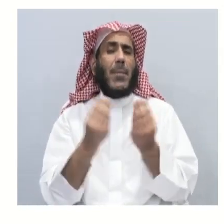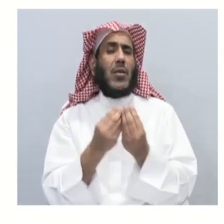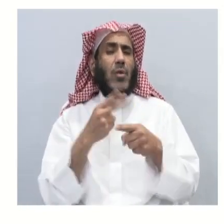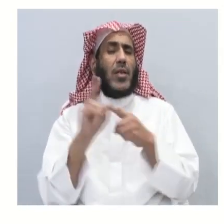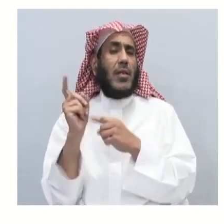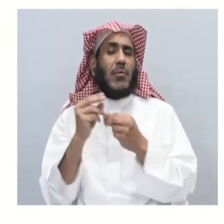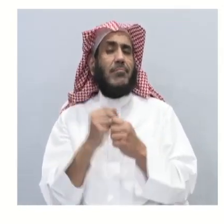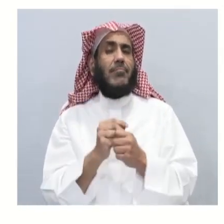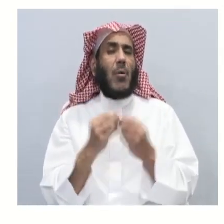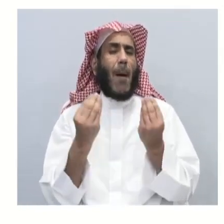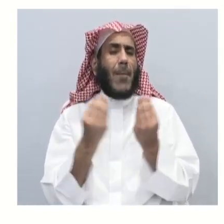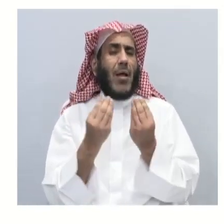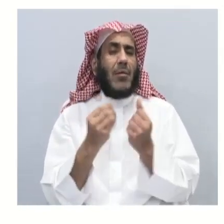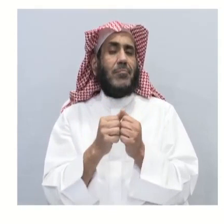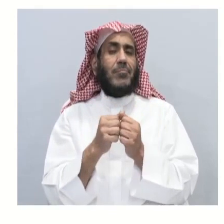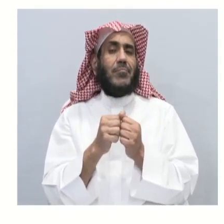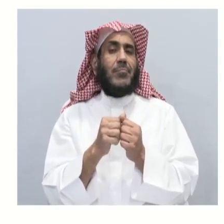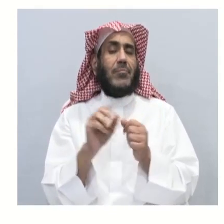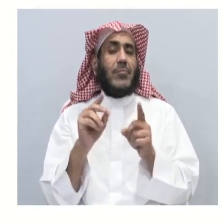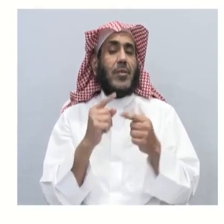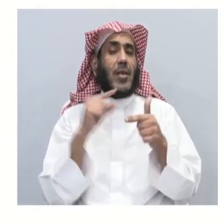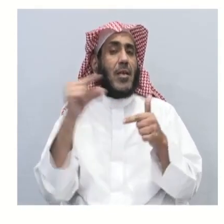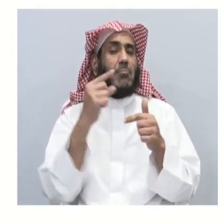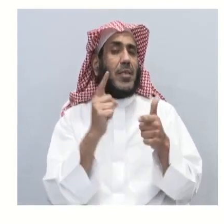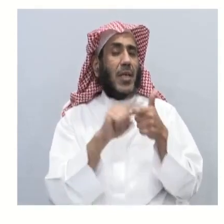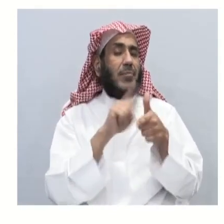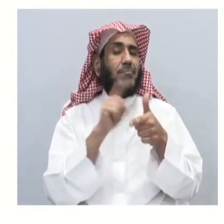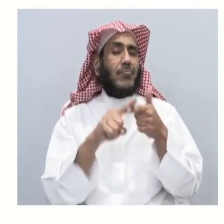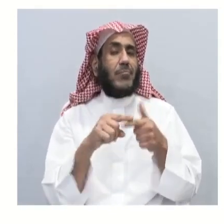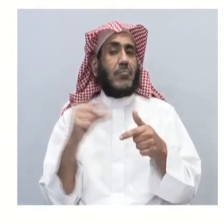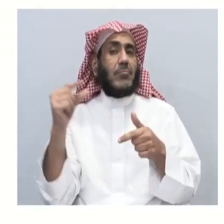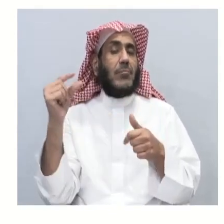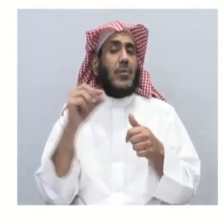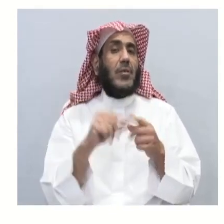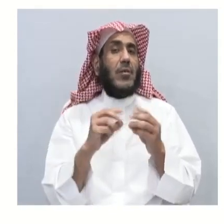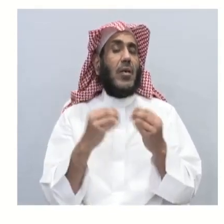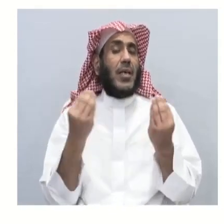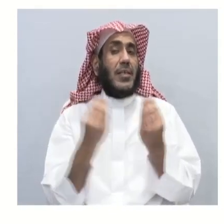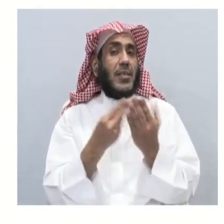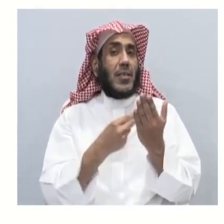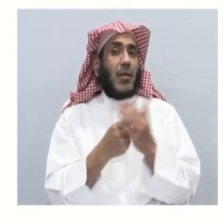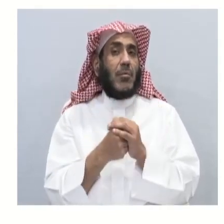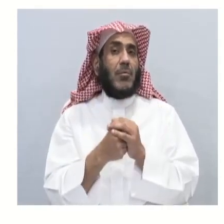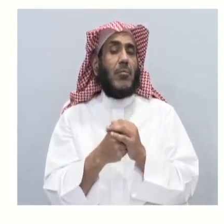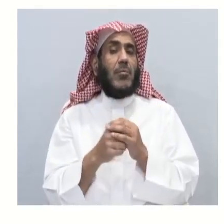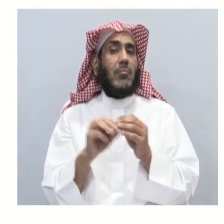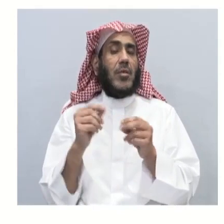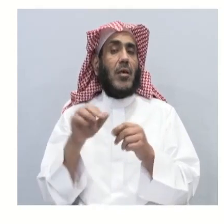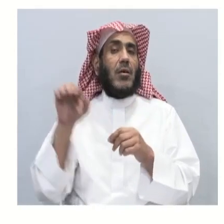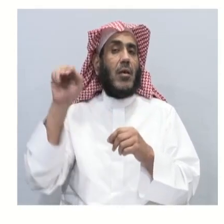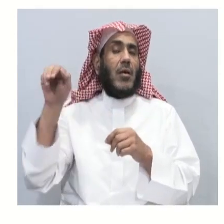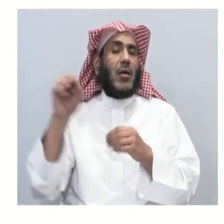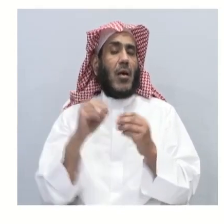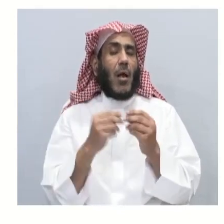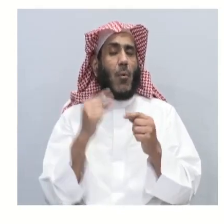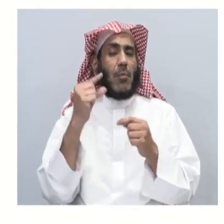الكلمة؟ أحسنتم، هي كلمتين أو هي كلمتان عند الكتابة أقوم بكتابتها